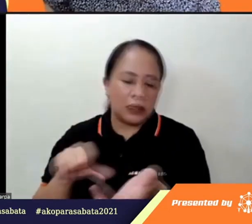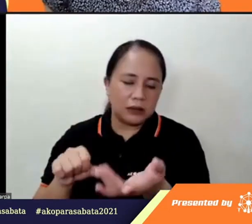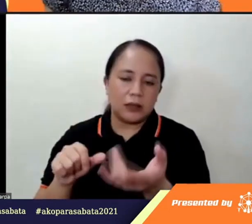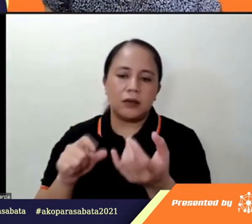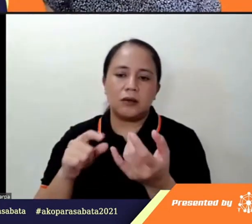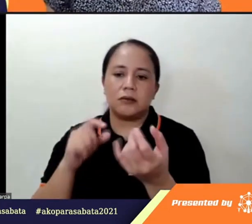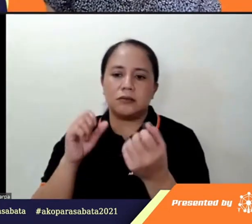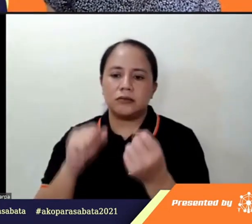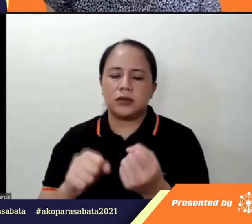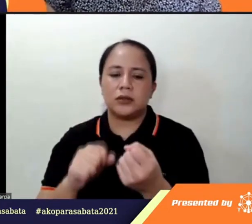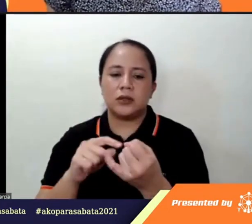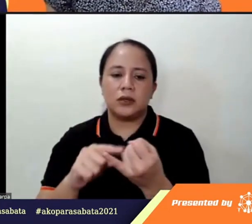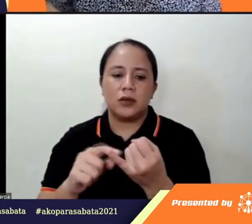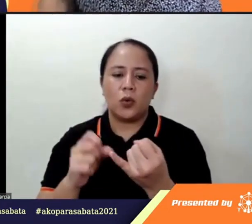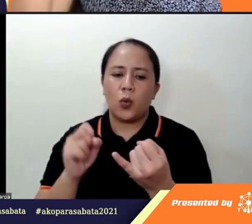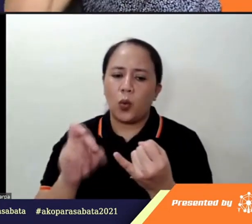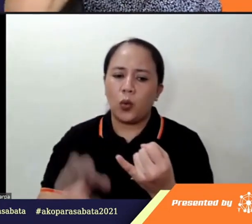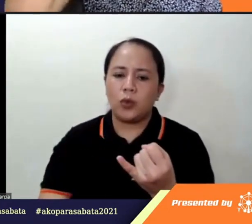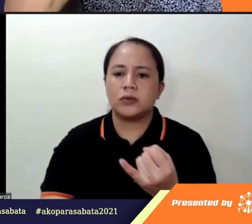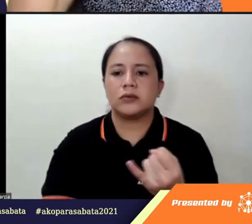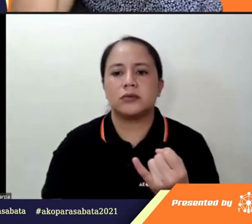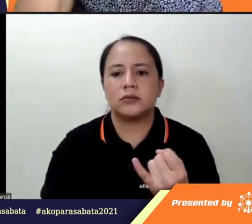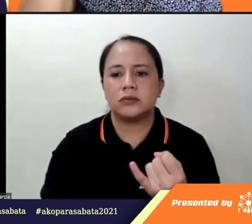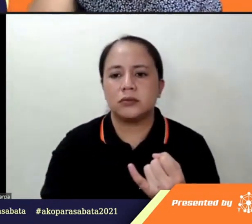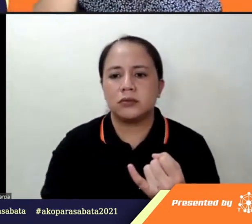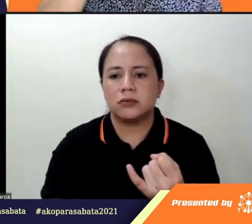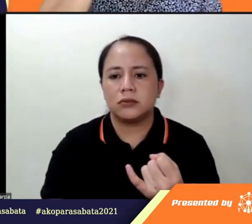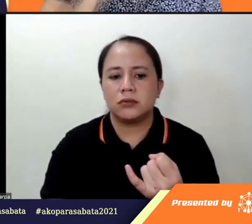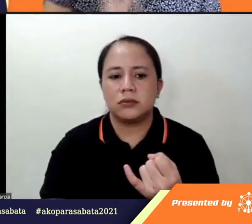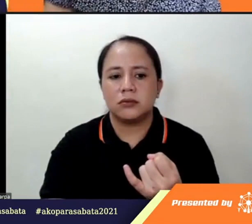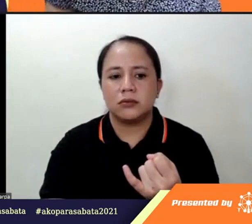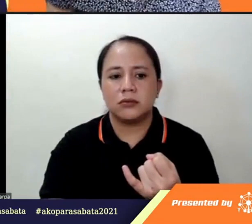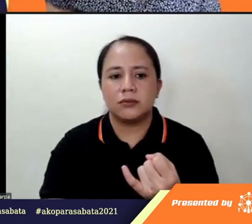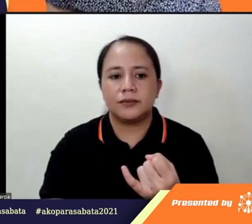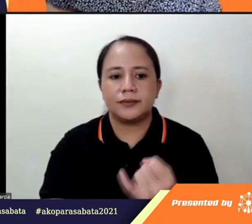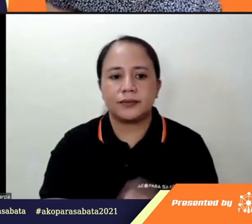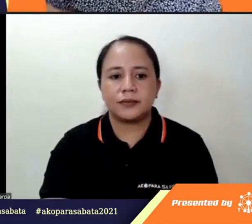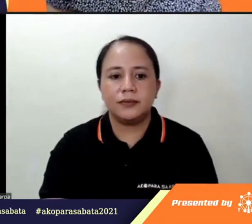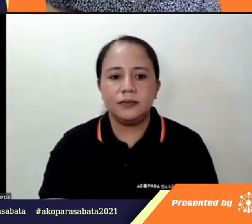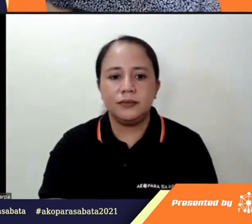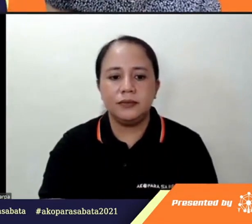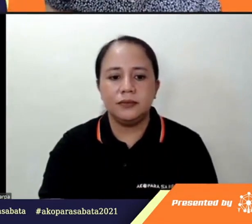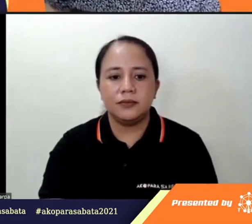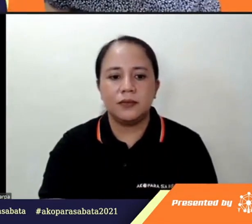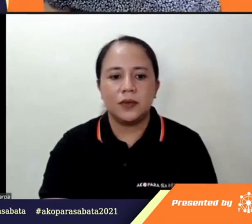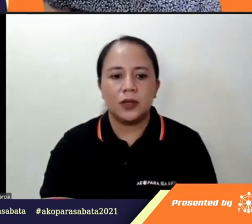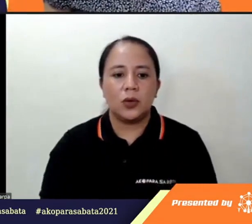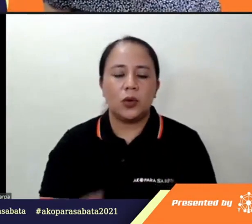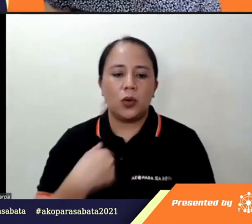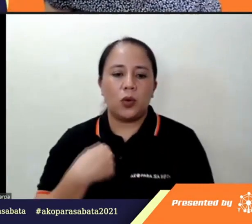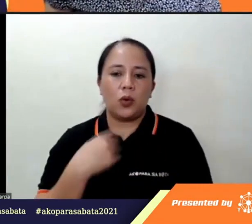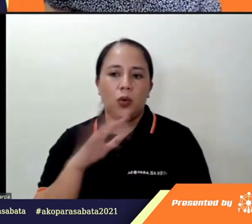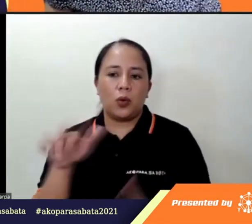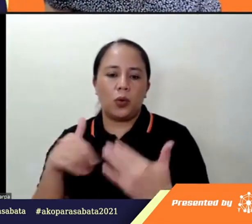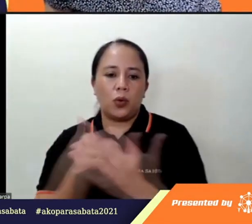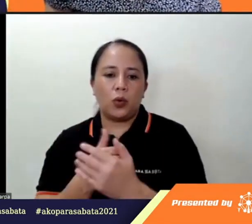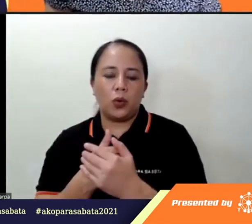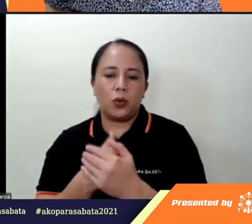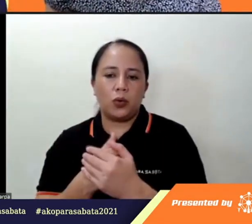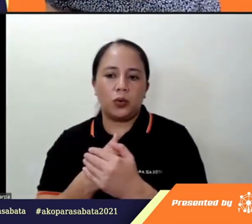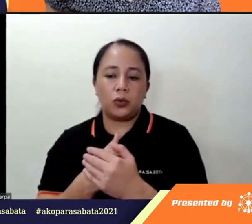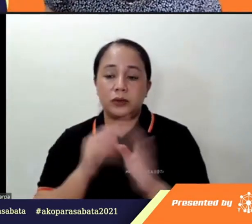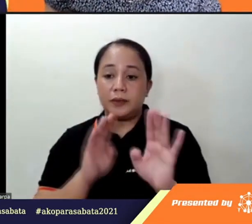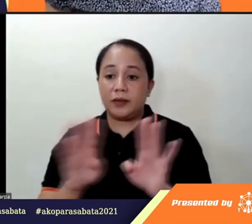cutting, or some will already be yung all the behaviors that Gina